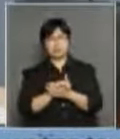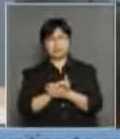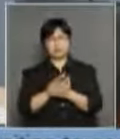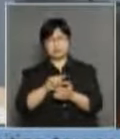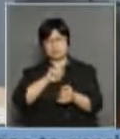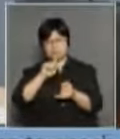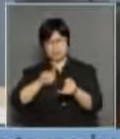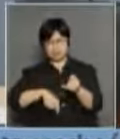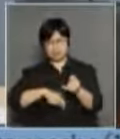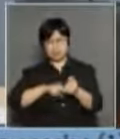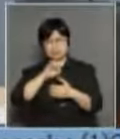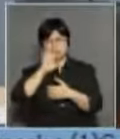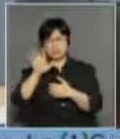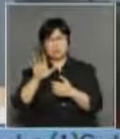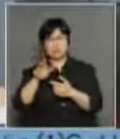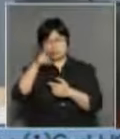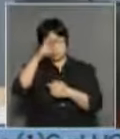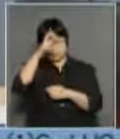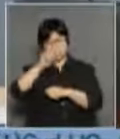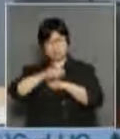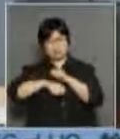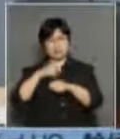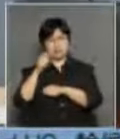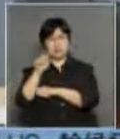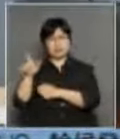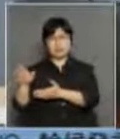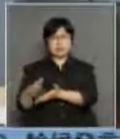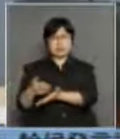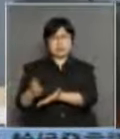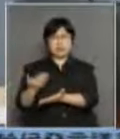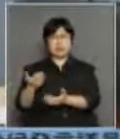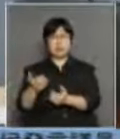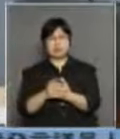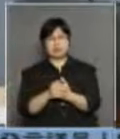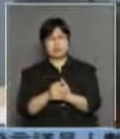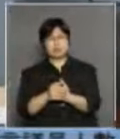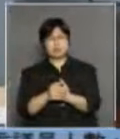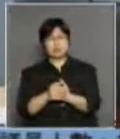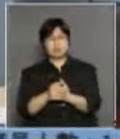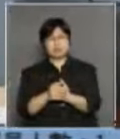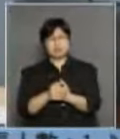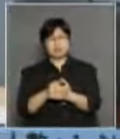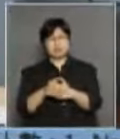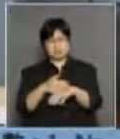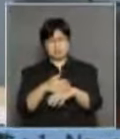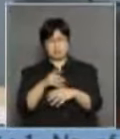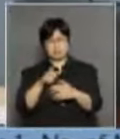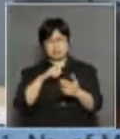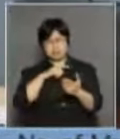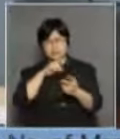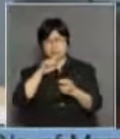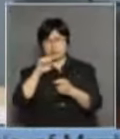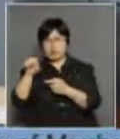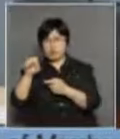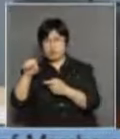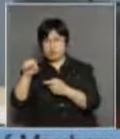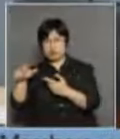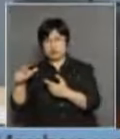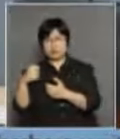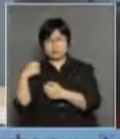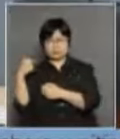啦。嗱，勞福局嘅局啊，勞福局唔喺度，阿茂波興喺度。我啱啱引述完你嗰啲鏗鏘有力嘅發